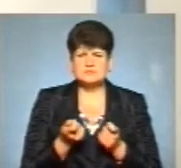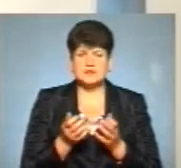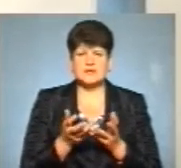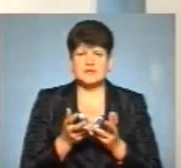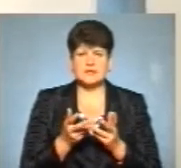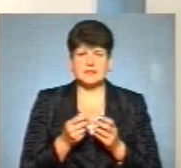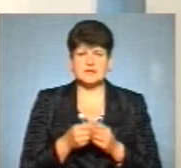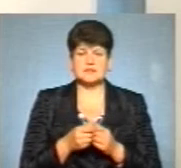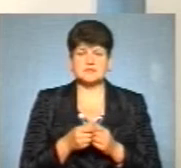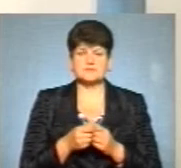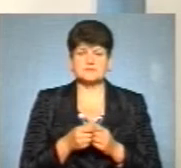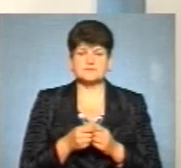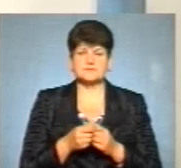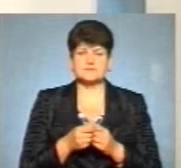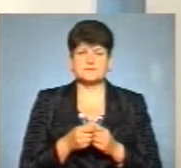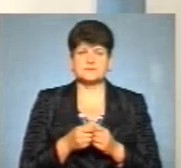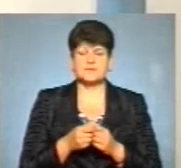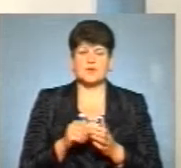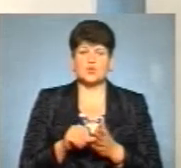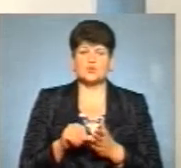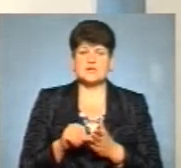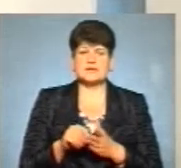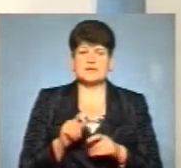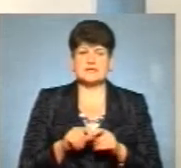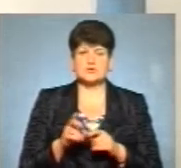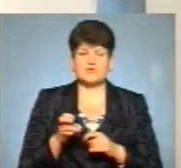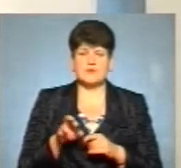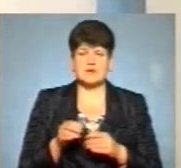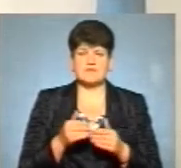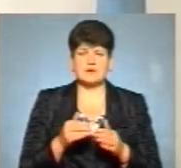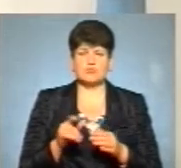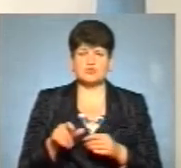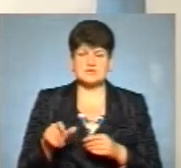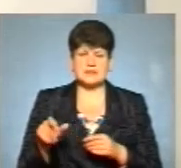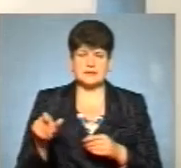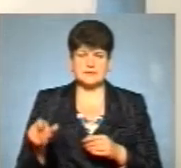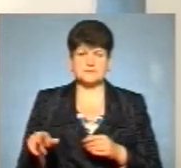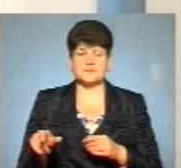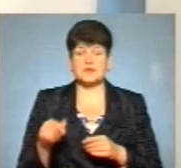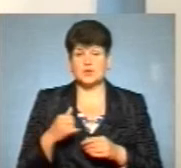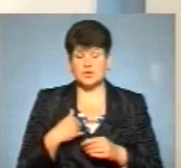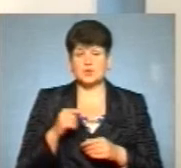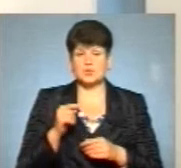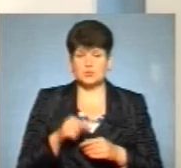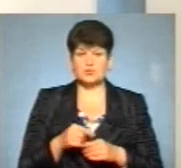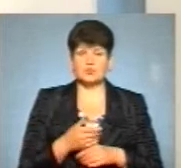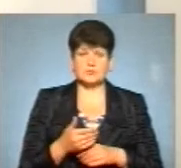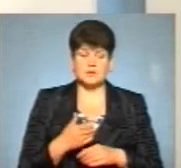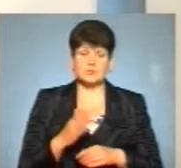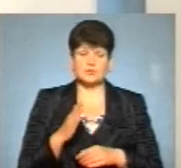мала кількість учасників тестування, випускників закладів загальної середньої освіти, і тому ми їх